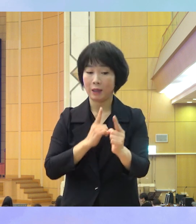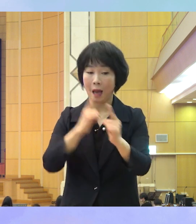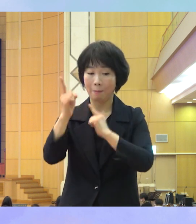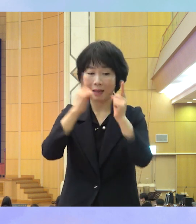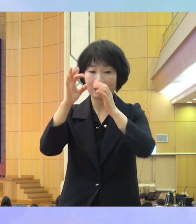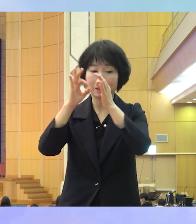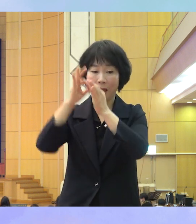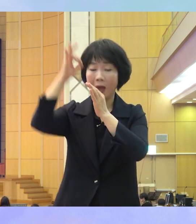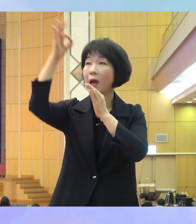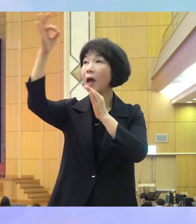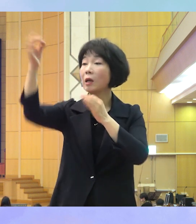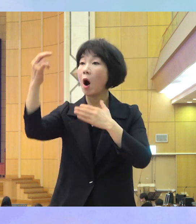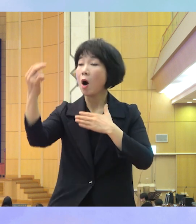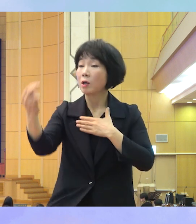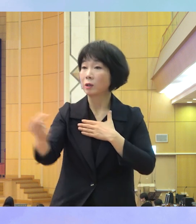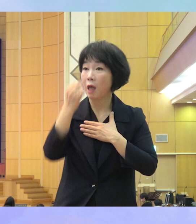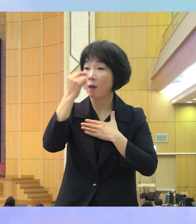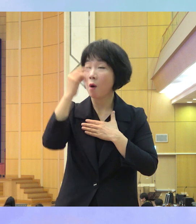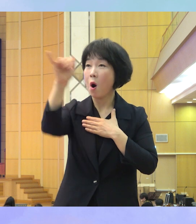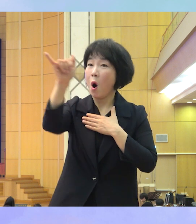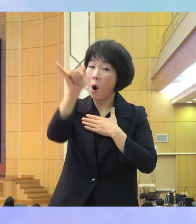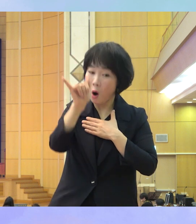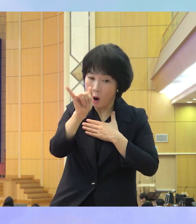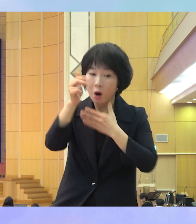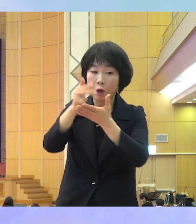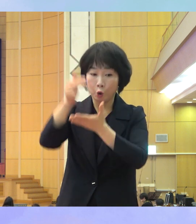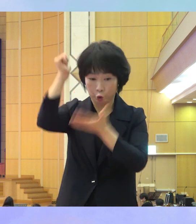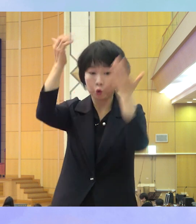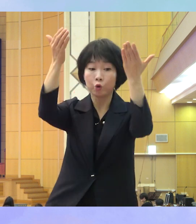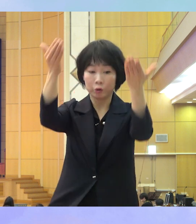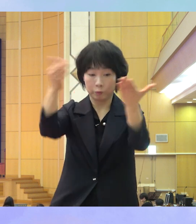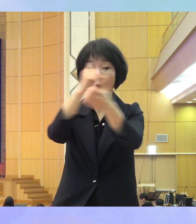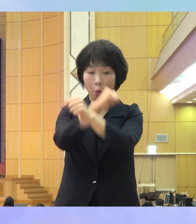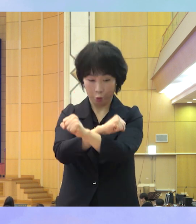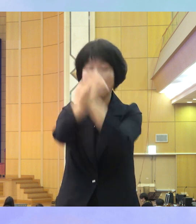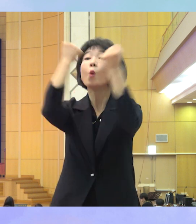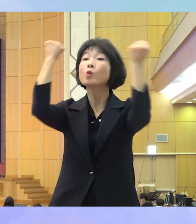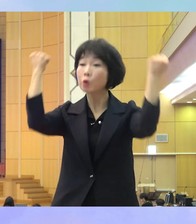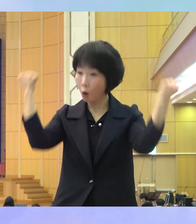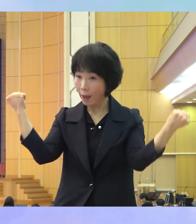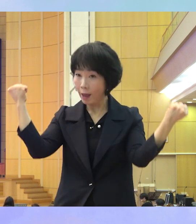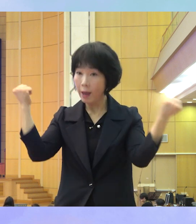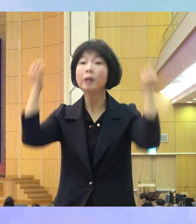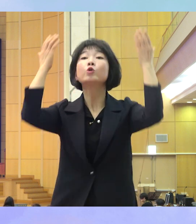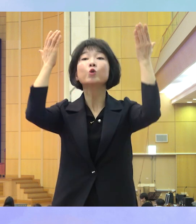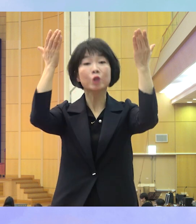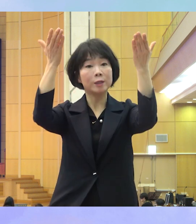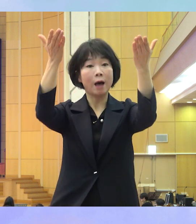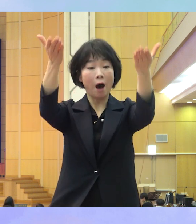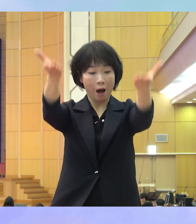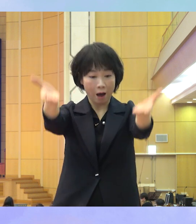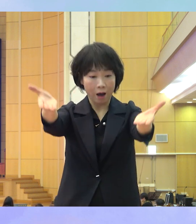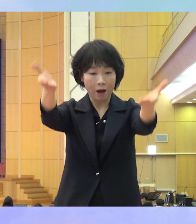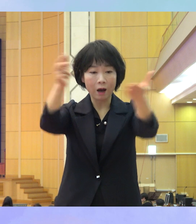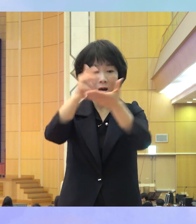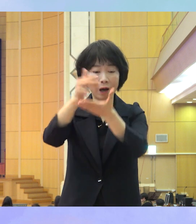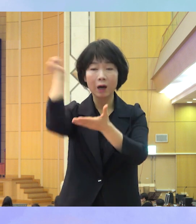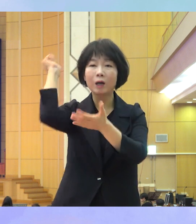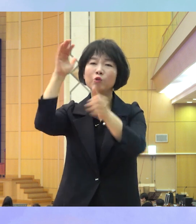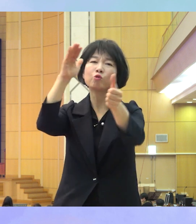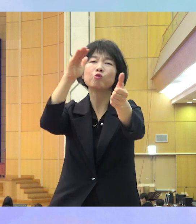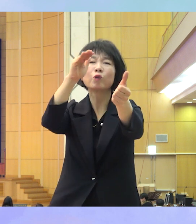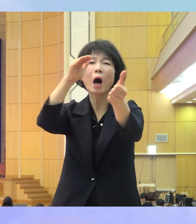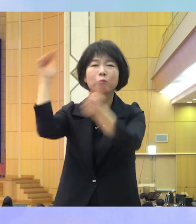주의 귀한 말씀에 영원 생명 있나니 주님 너를 용서해